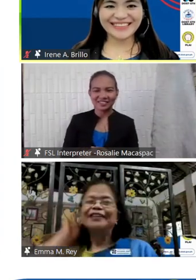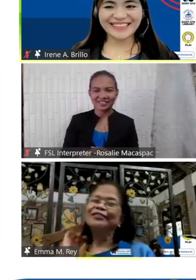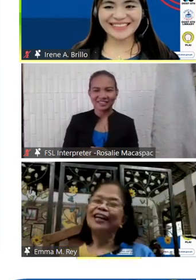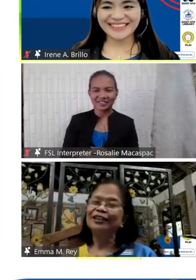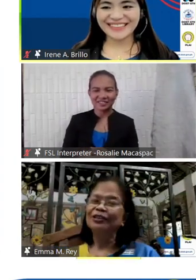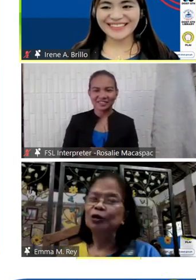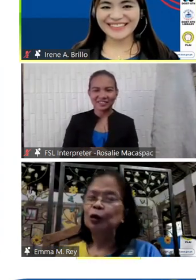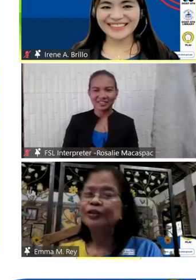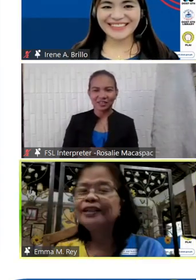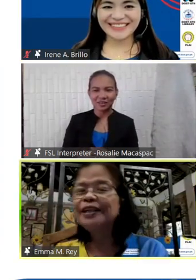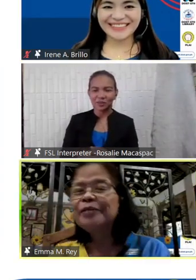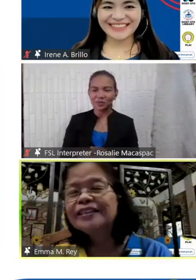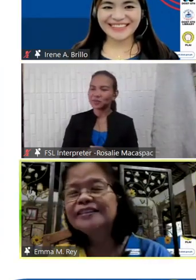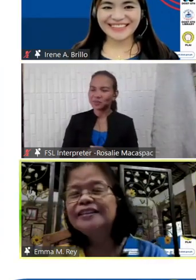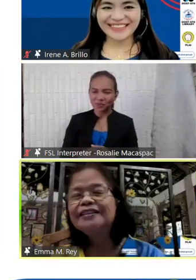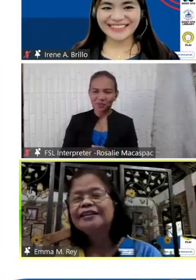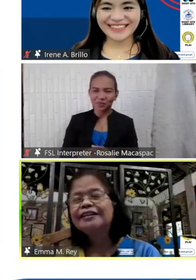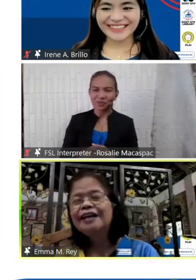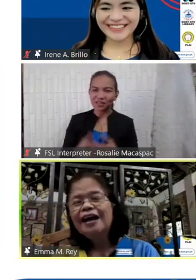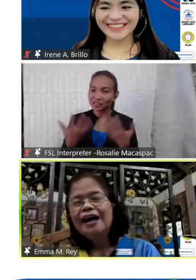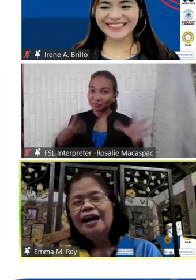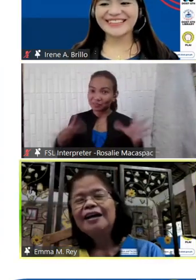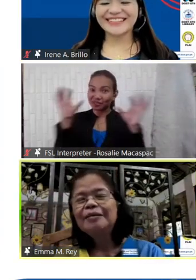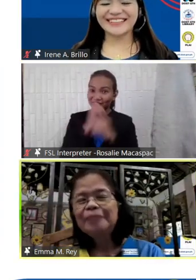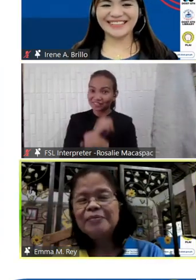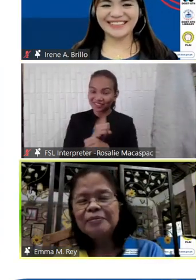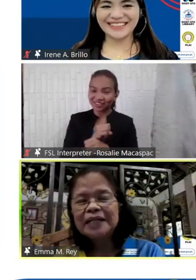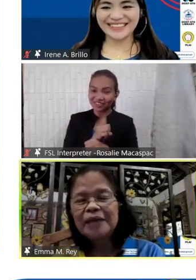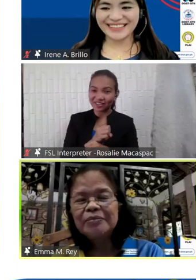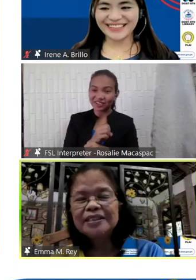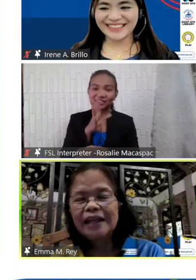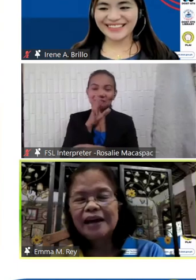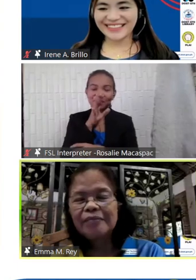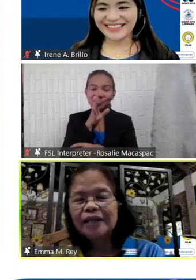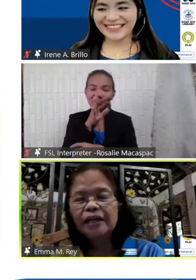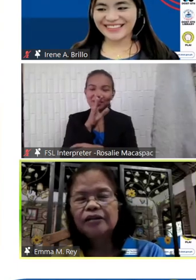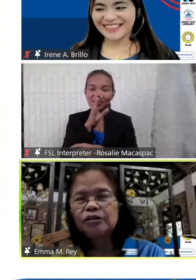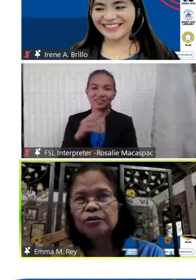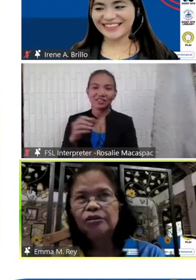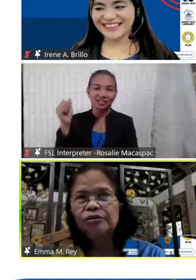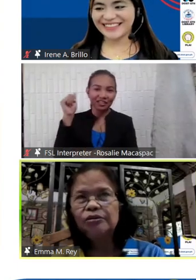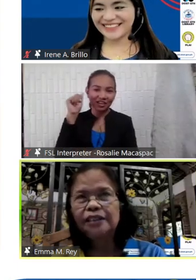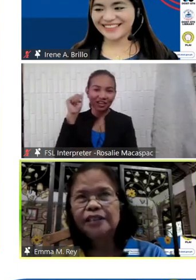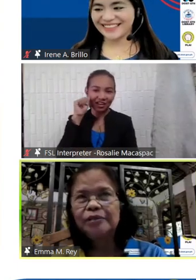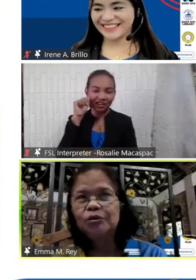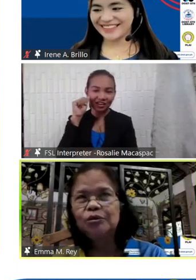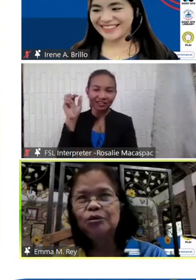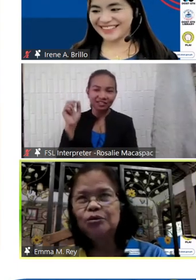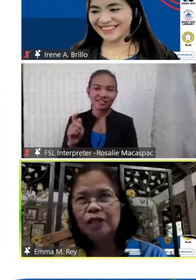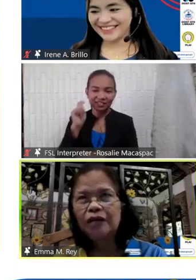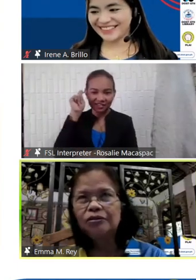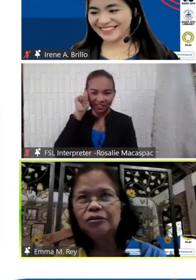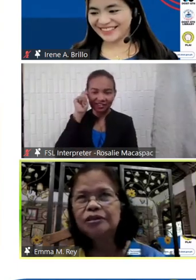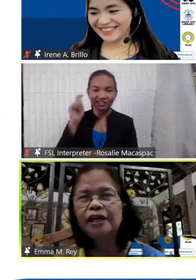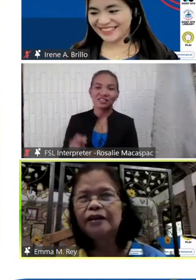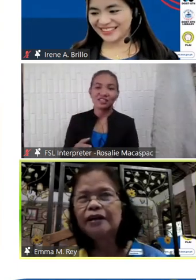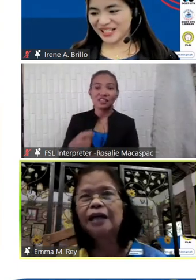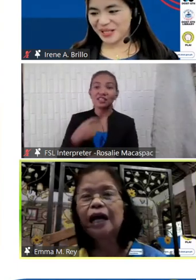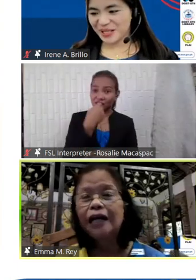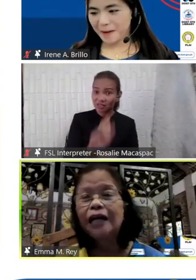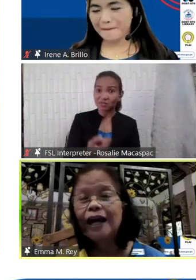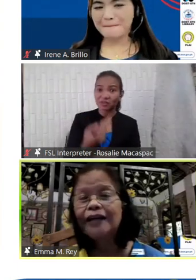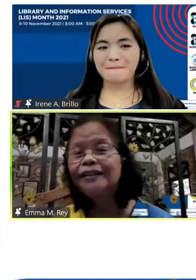Tapos na yung closing remarks ni Sir. Maraming salamat. Tulad nung nasabi ko nung una, no,